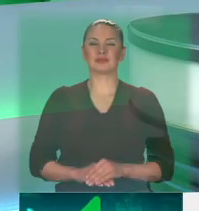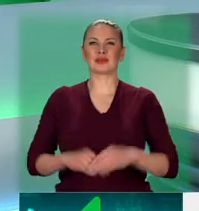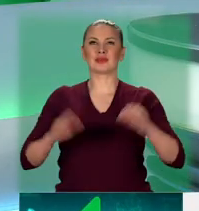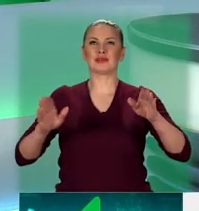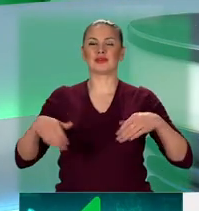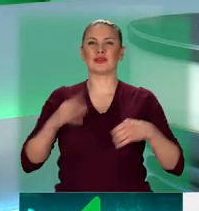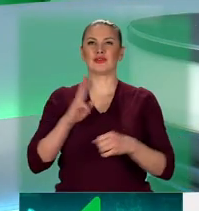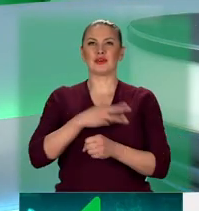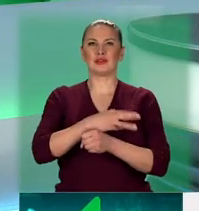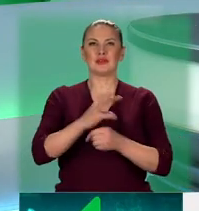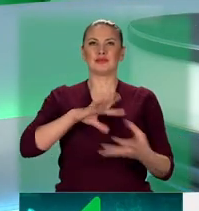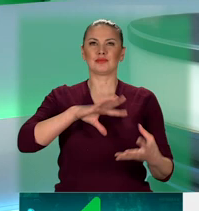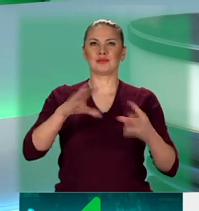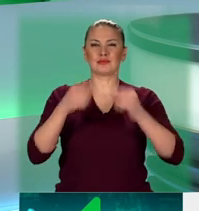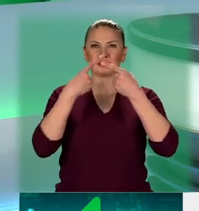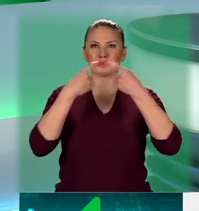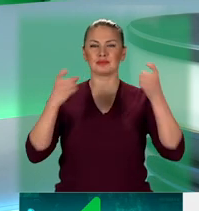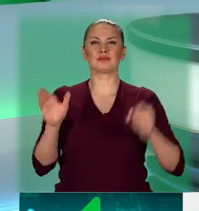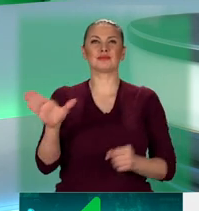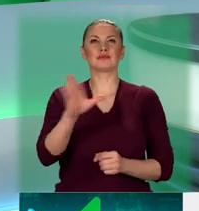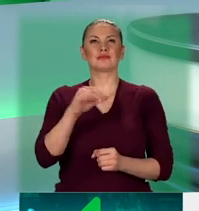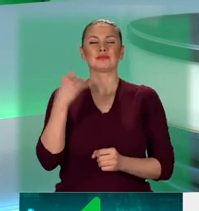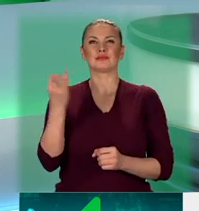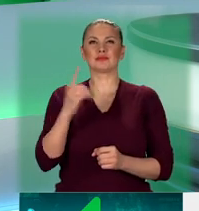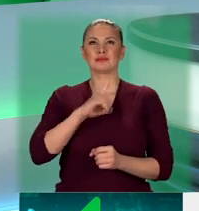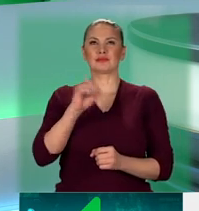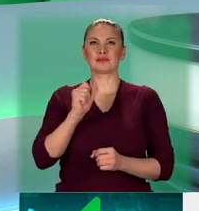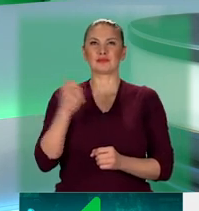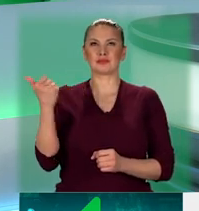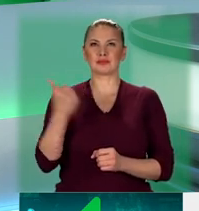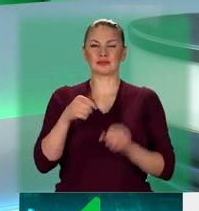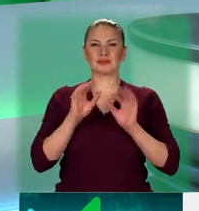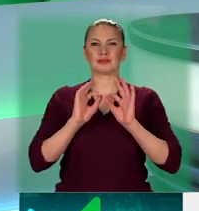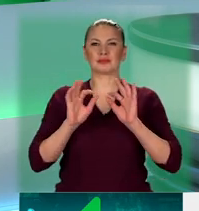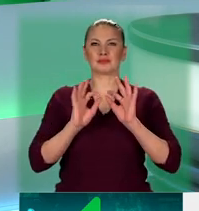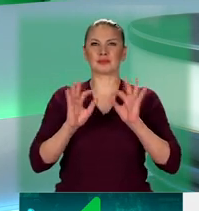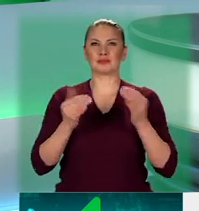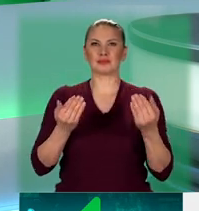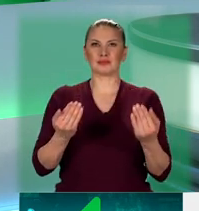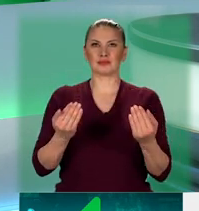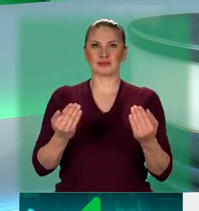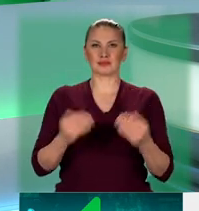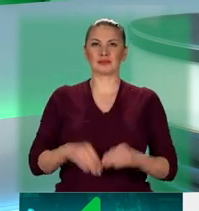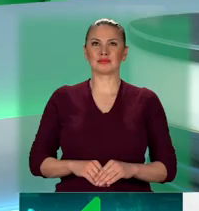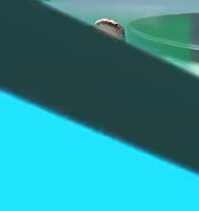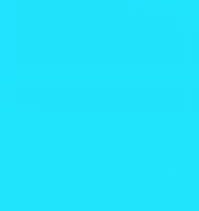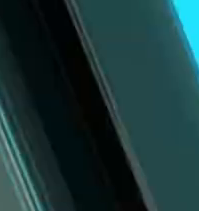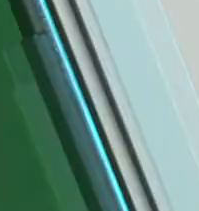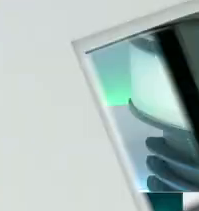Здравствуйте. В эфире итоговый выпуск новостей. Все самое интересное в репортажах наших корреспондентов за неделю. В студии Ирина Звягинцева. И в начале коротко о